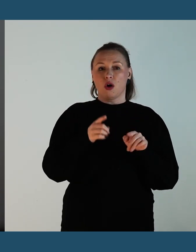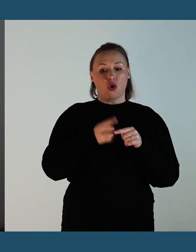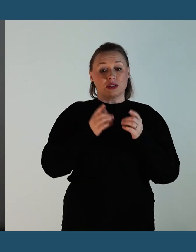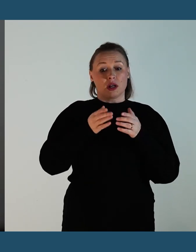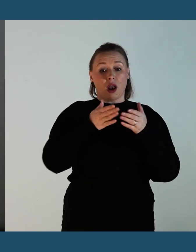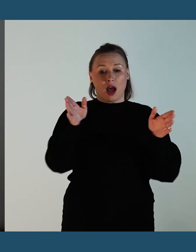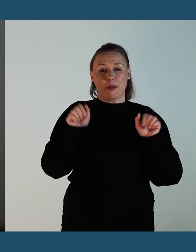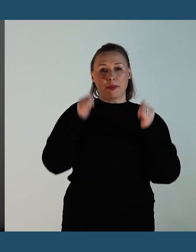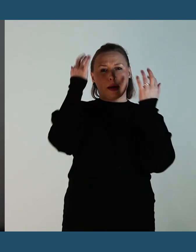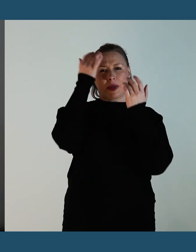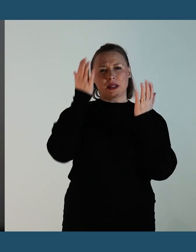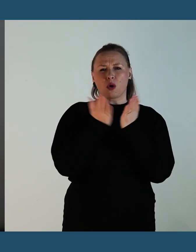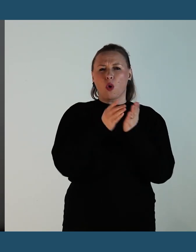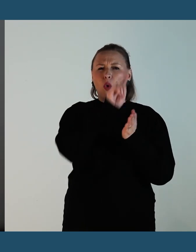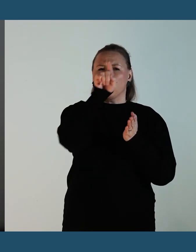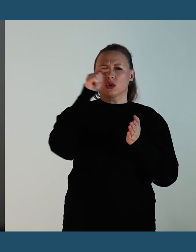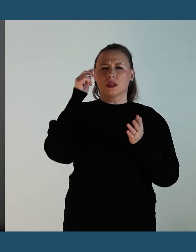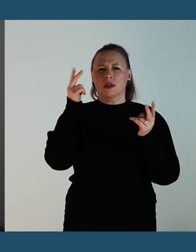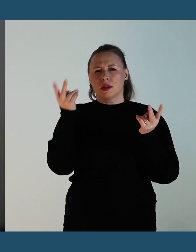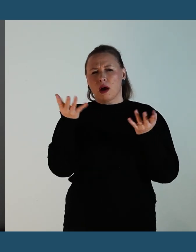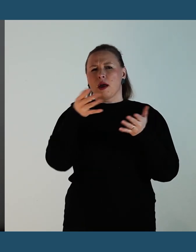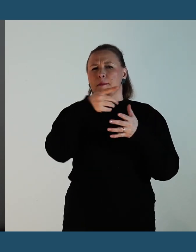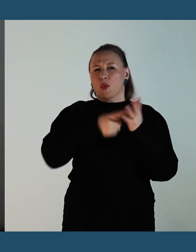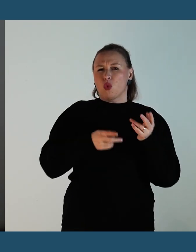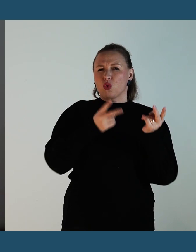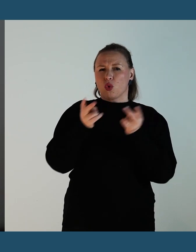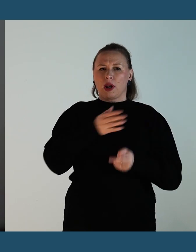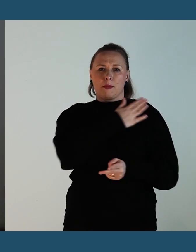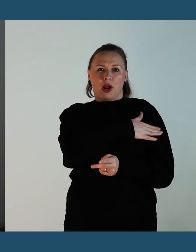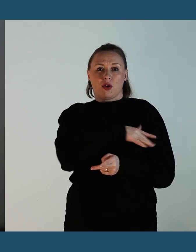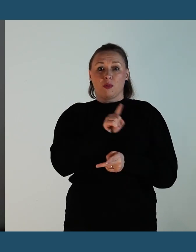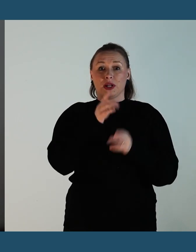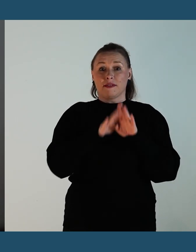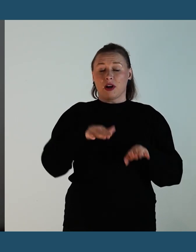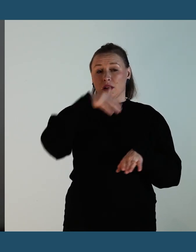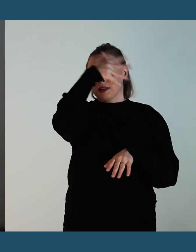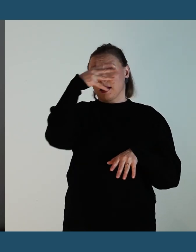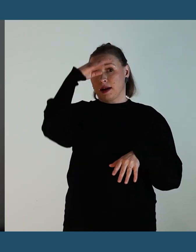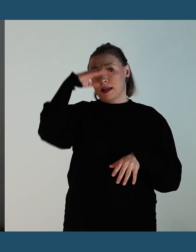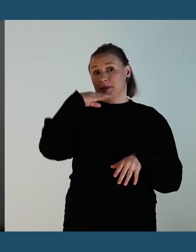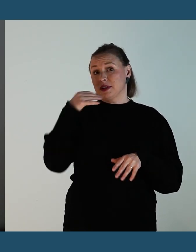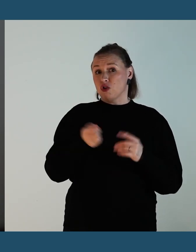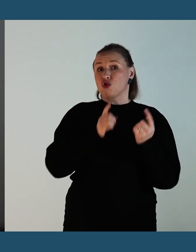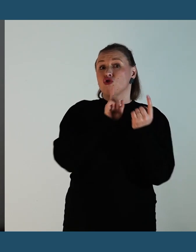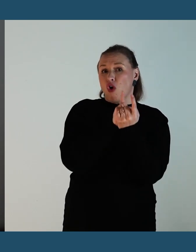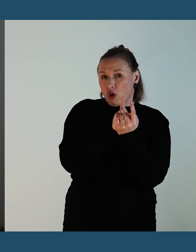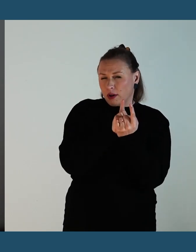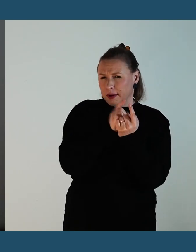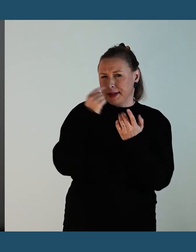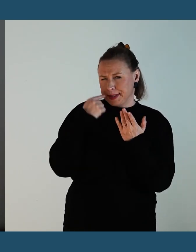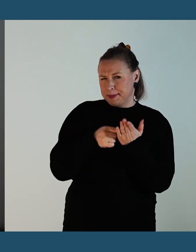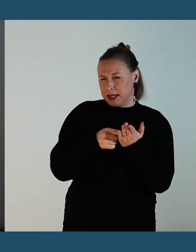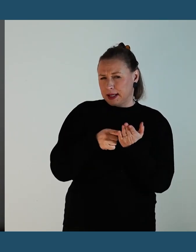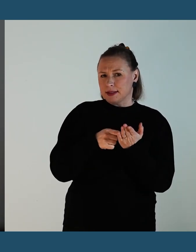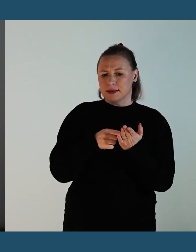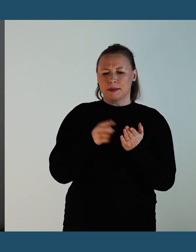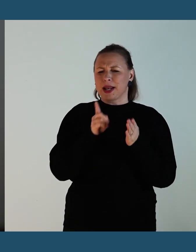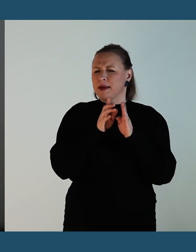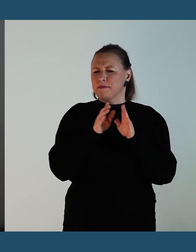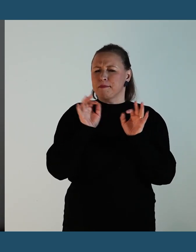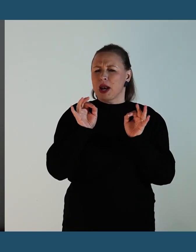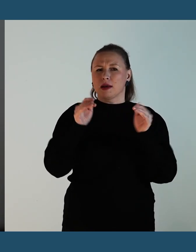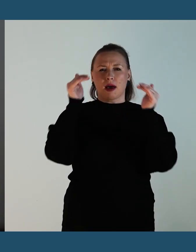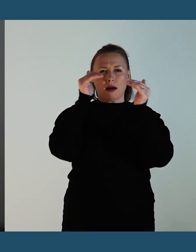eri julkisissa palveluissa vaikka kohdataan sateenkaari-ihmisiä, minkälaisia niin kuin, tavallaan esteitä,